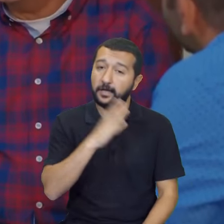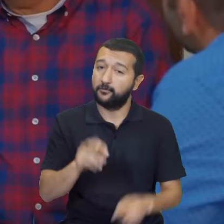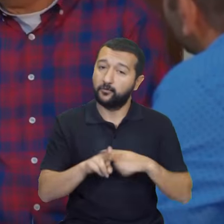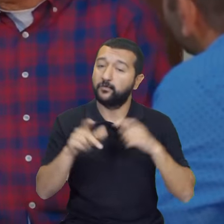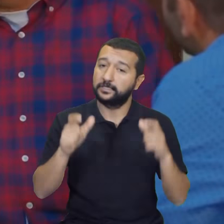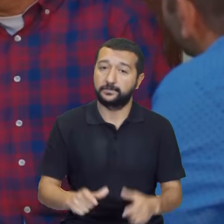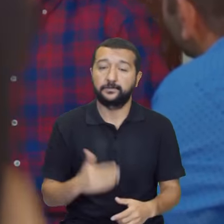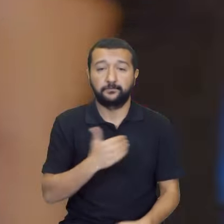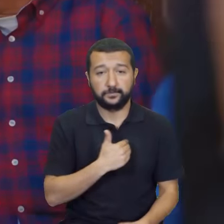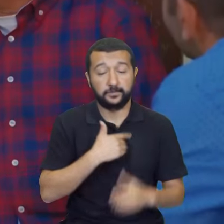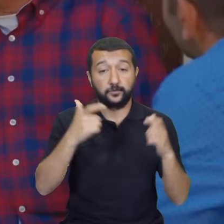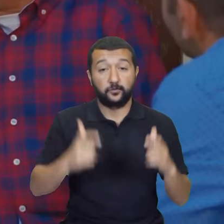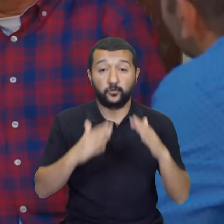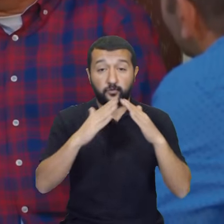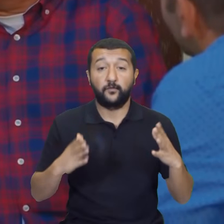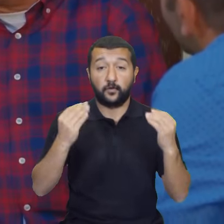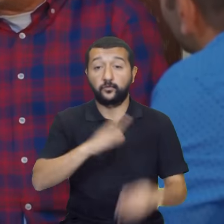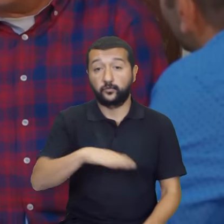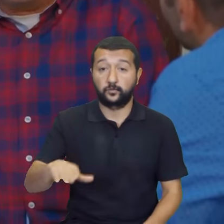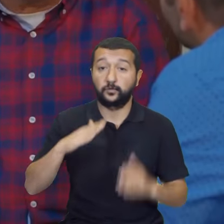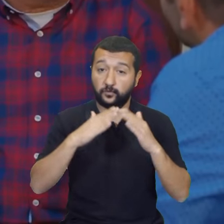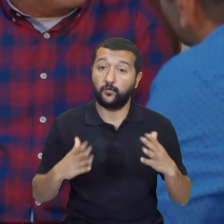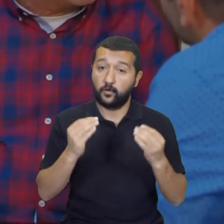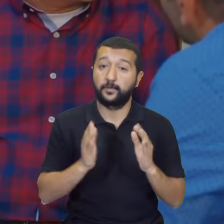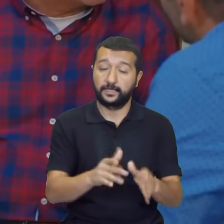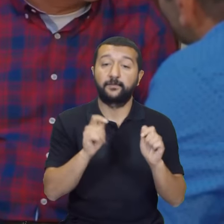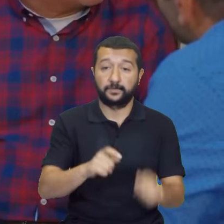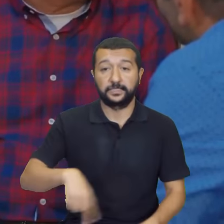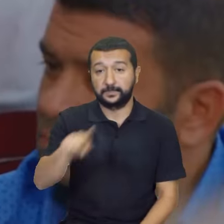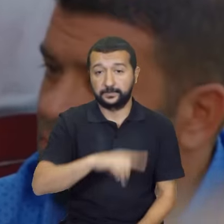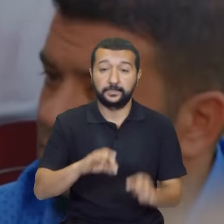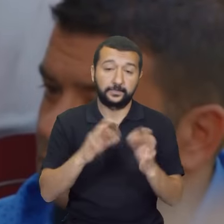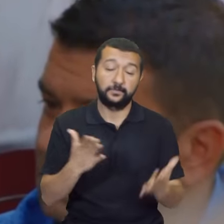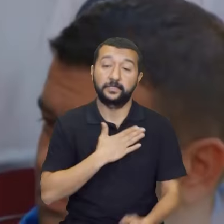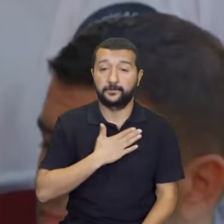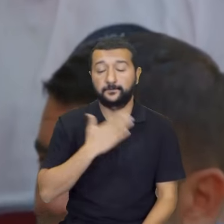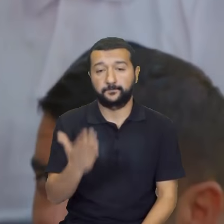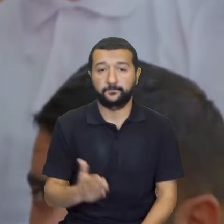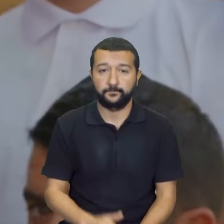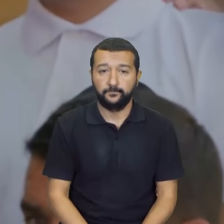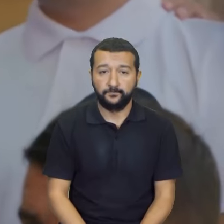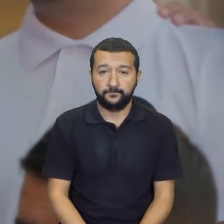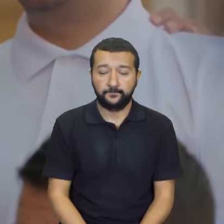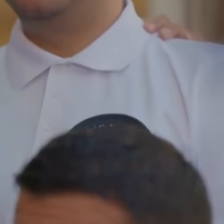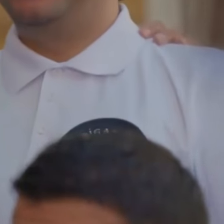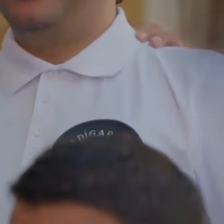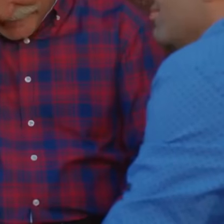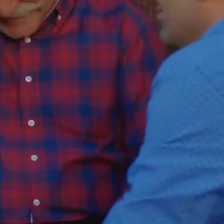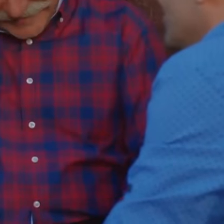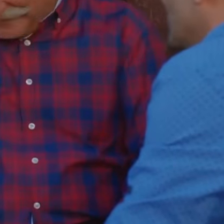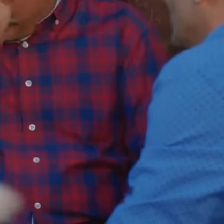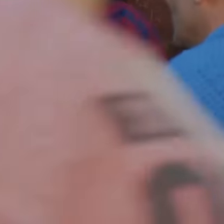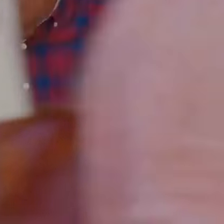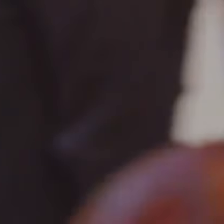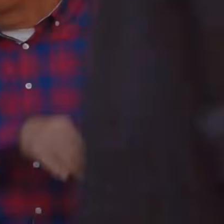yuvacık. Bize yuva oldunuz, çocuklarımıza da yuva olmaya devam edeceksiniz demek. Sağ olun. Münir yaşaran gözlerini